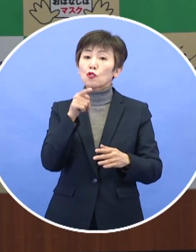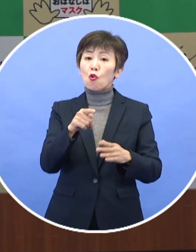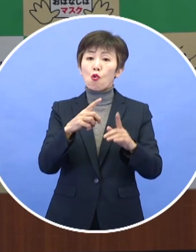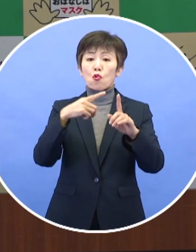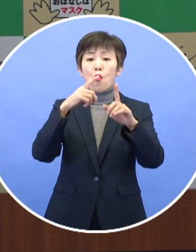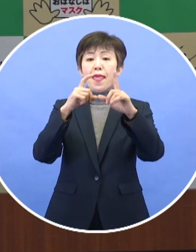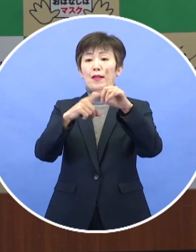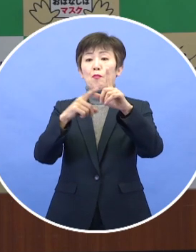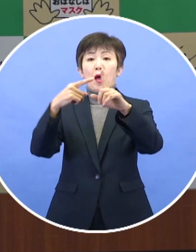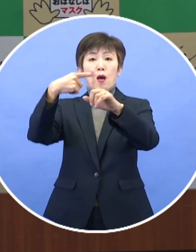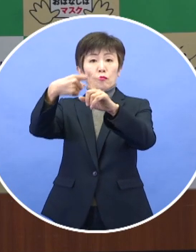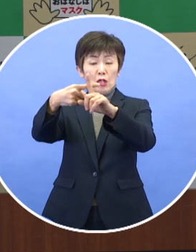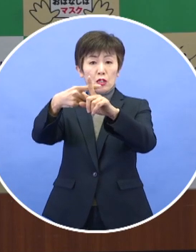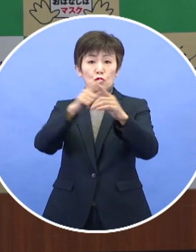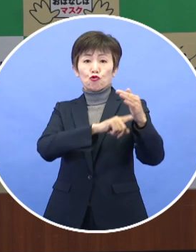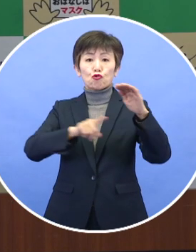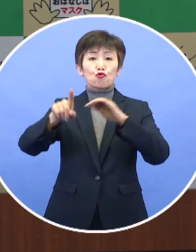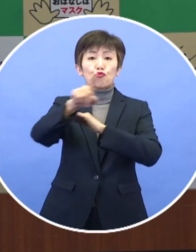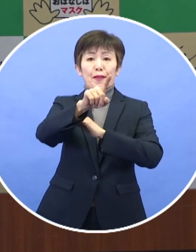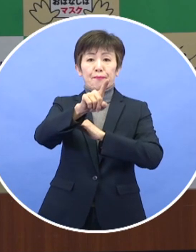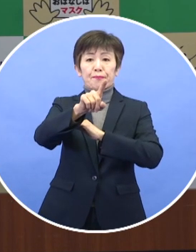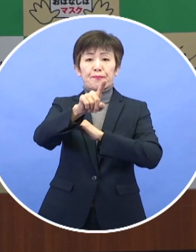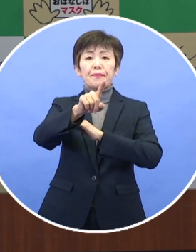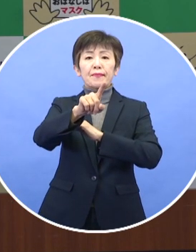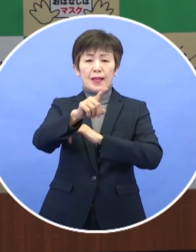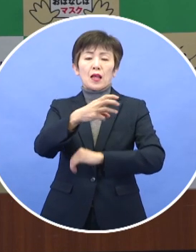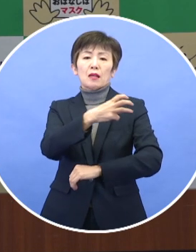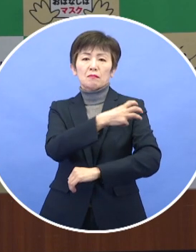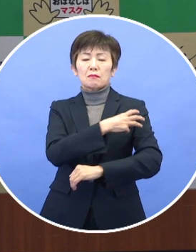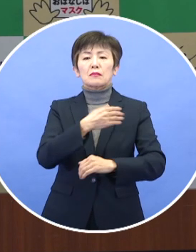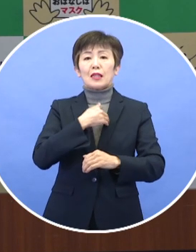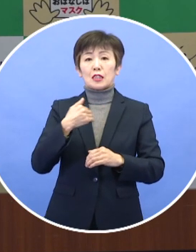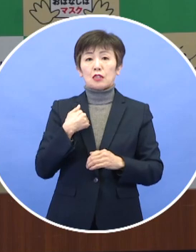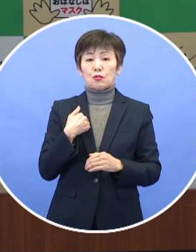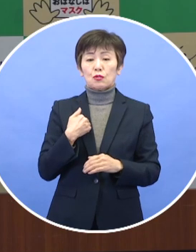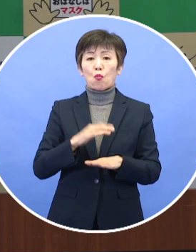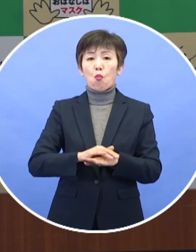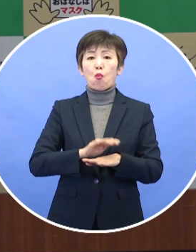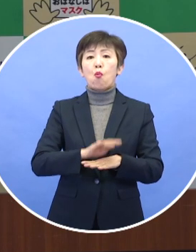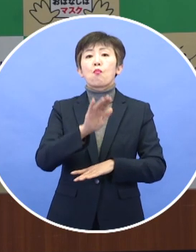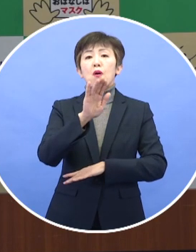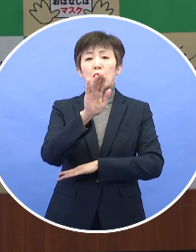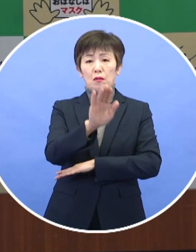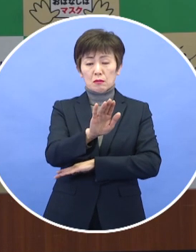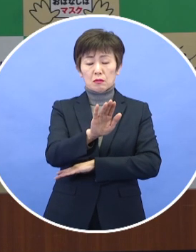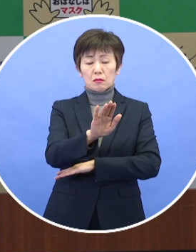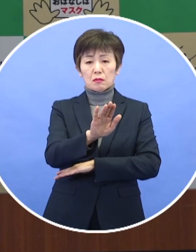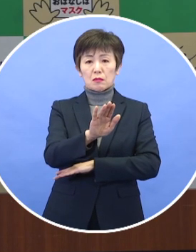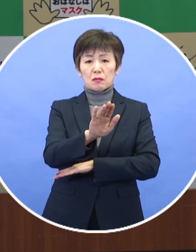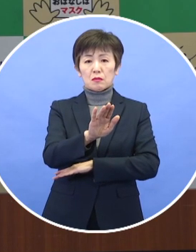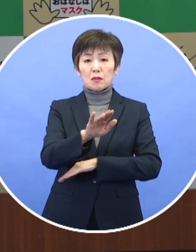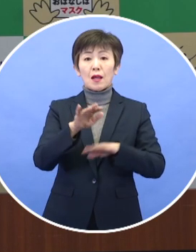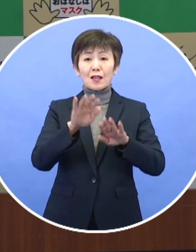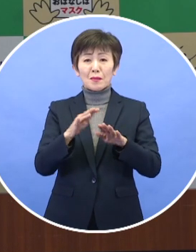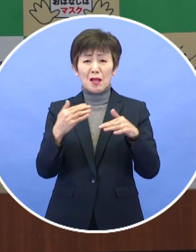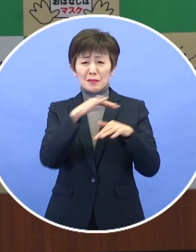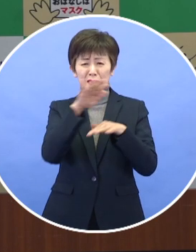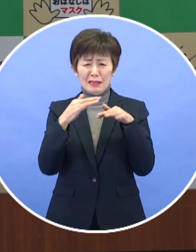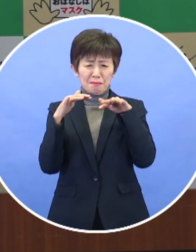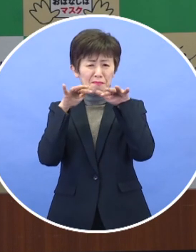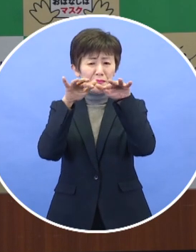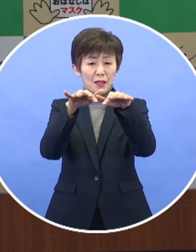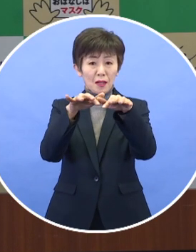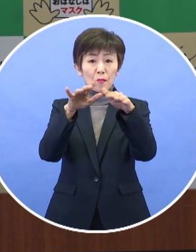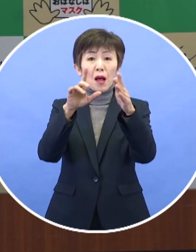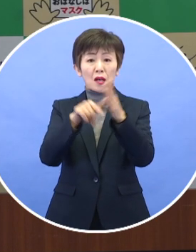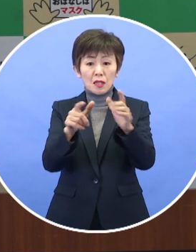などで優先接種ができる枠を設けさせていただきます。こういったこともですね、 非常に人気が高ければさらに拡